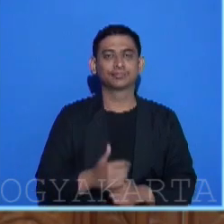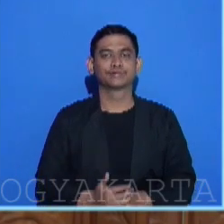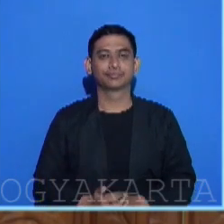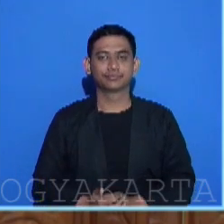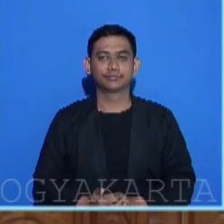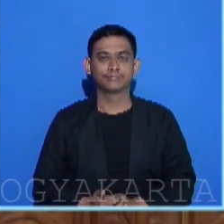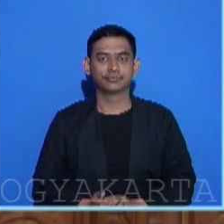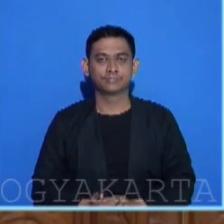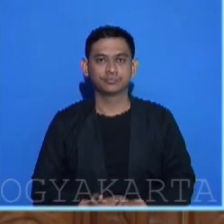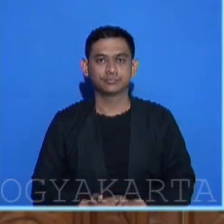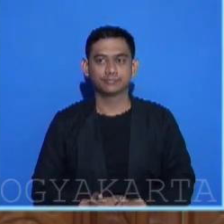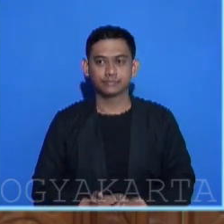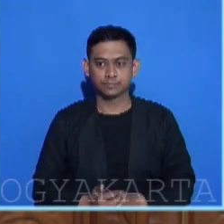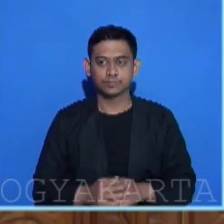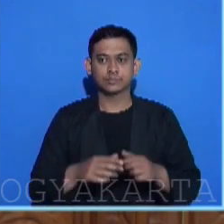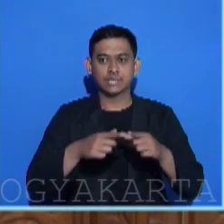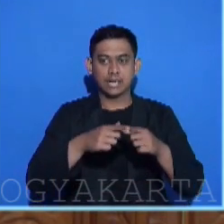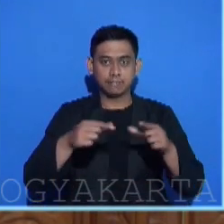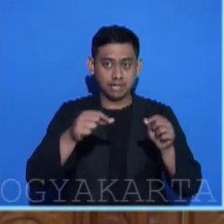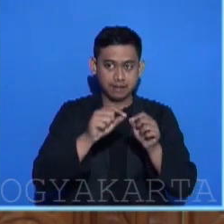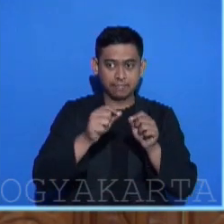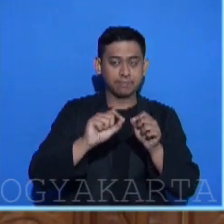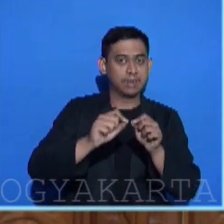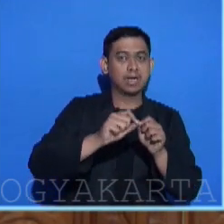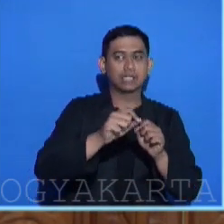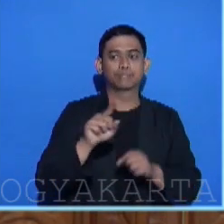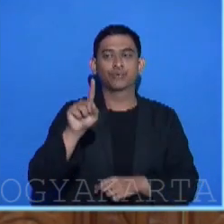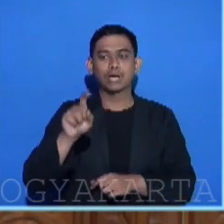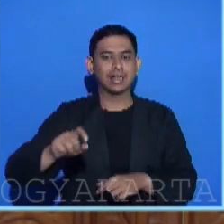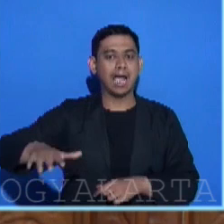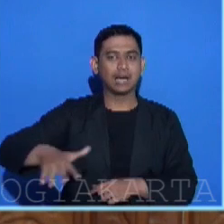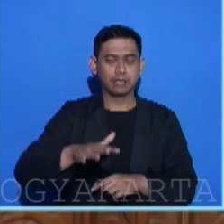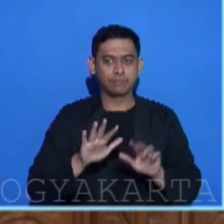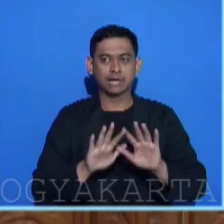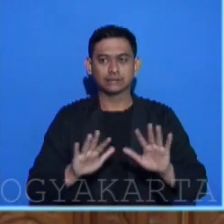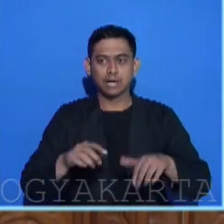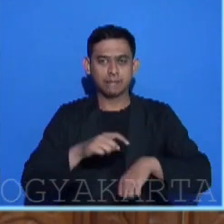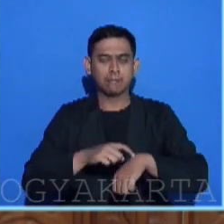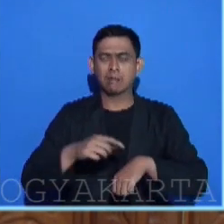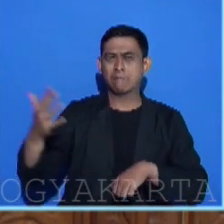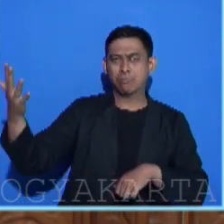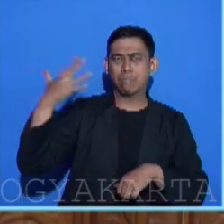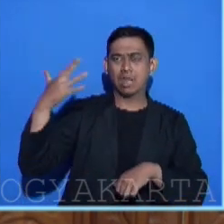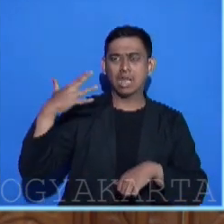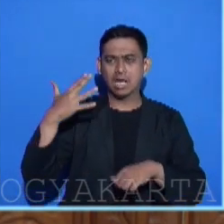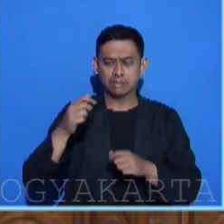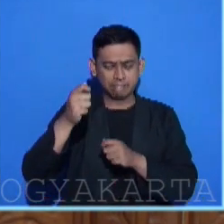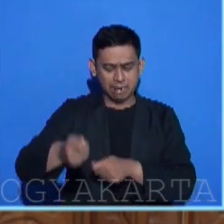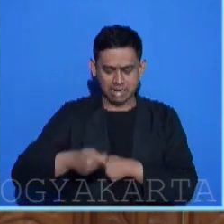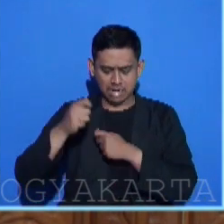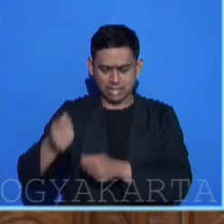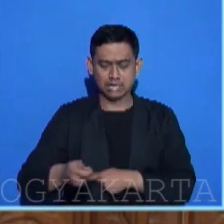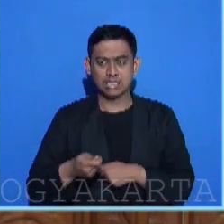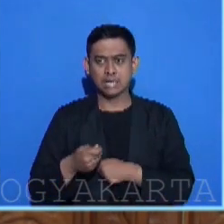Bay wujudaken setunggaling tanaman janganan ingkangahen kathah mil MS ketika Menik kadang Tani Kedah ngemonah Kanti